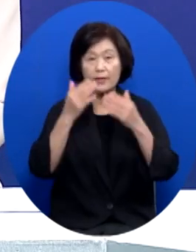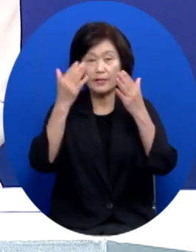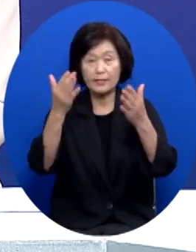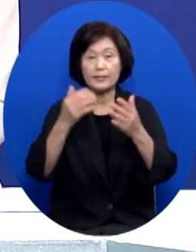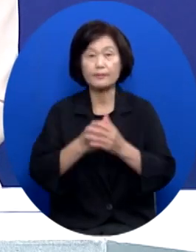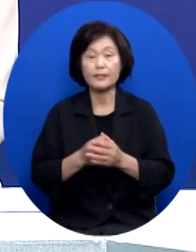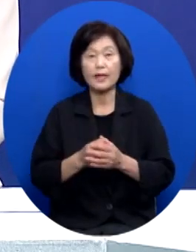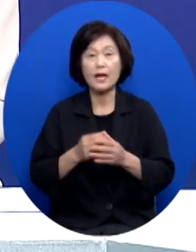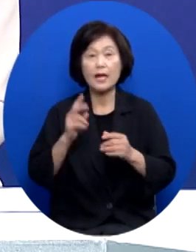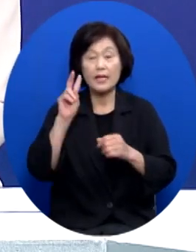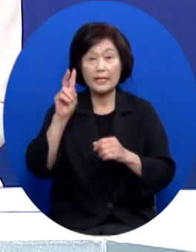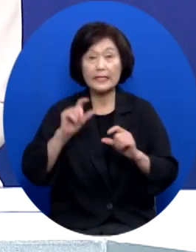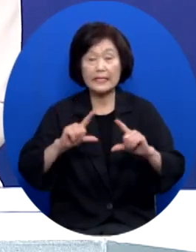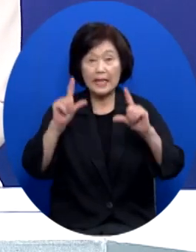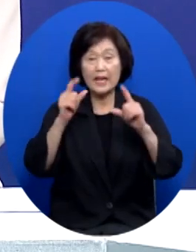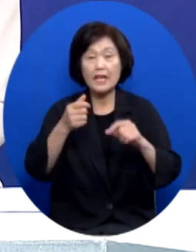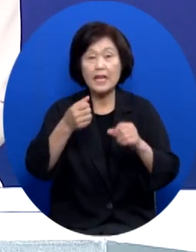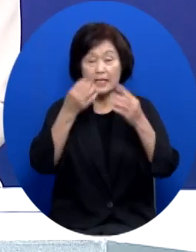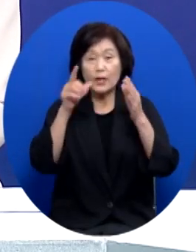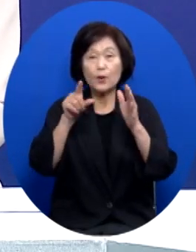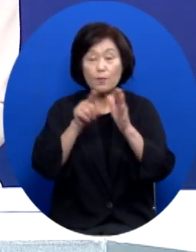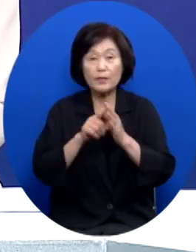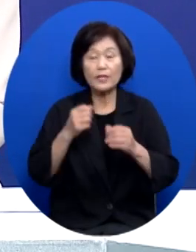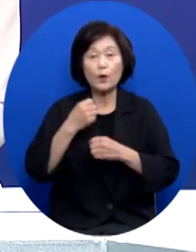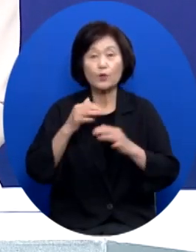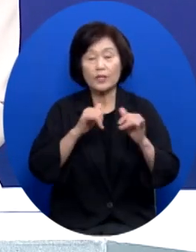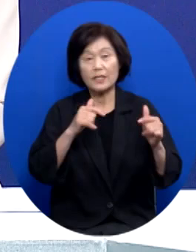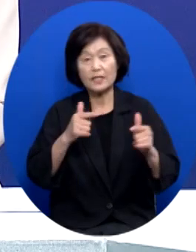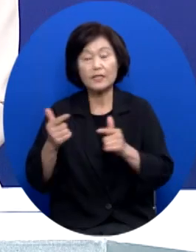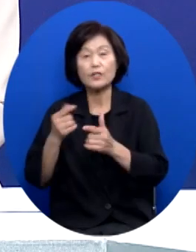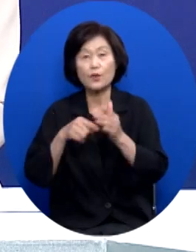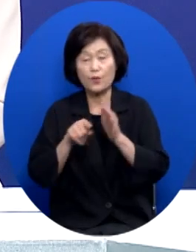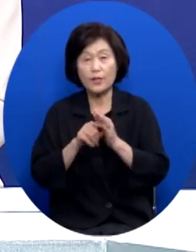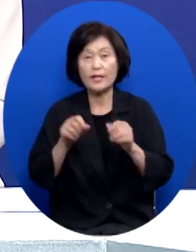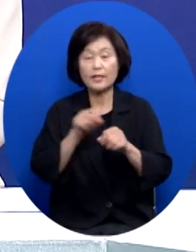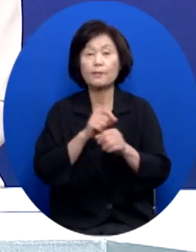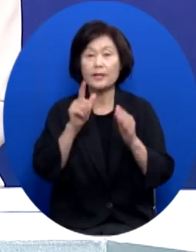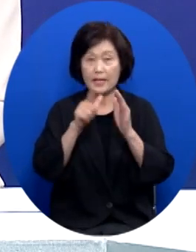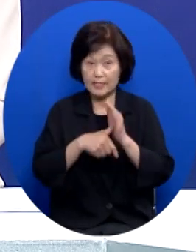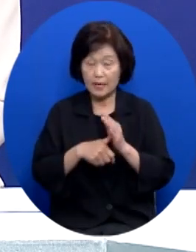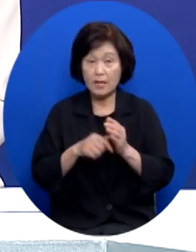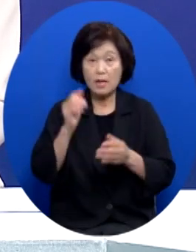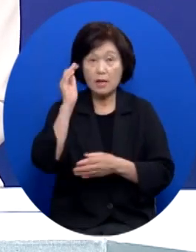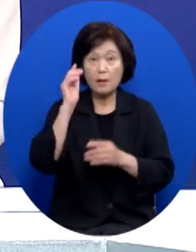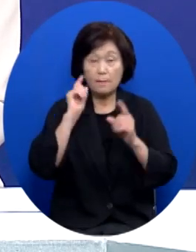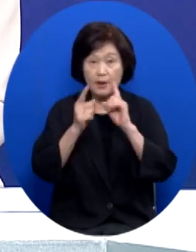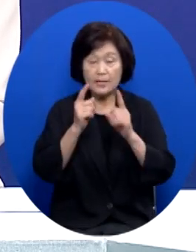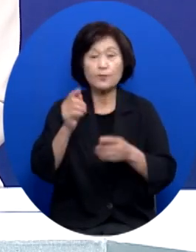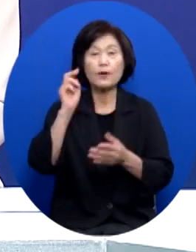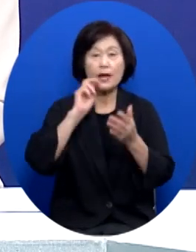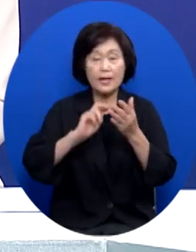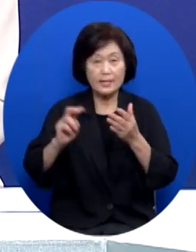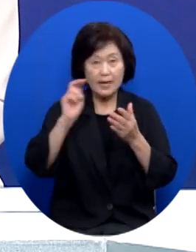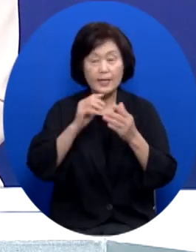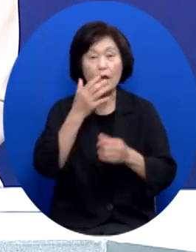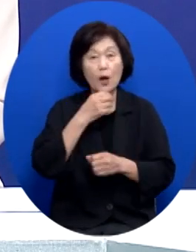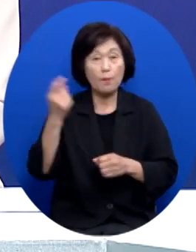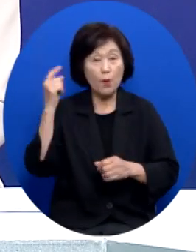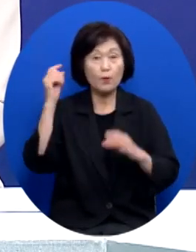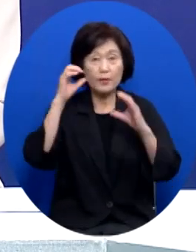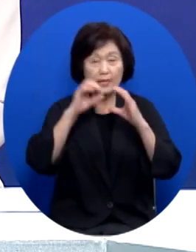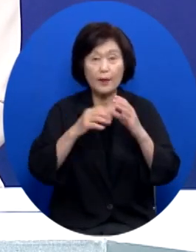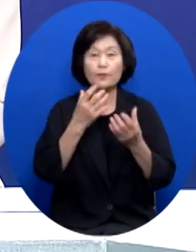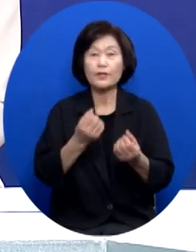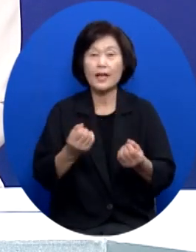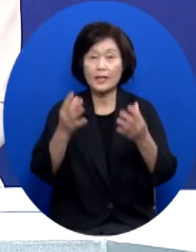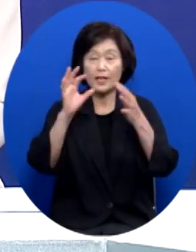성회의 이튿날에는 새신자 장병들을 위한 특별한 시간도 마련됐는데요. 말씀과 찬양뿐만 아니라 복음이 담긴 축제를